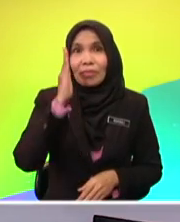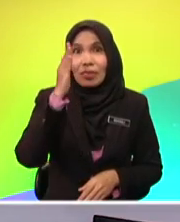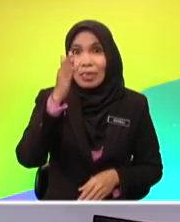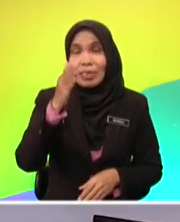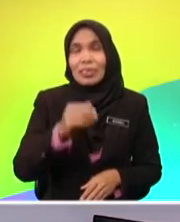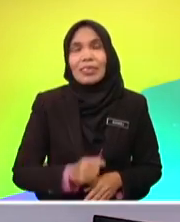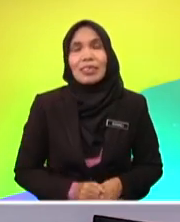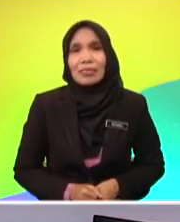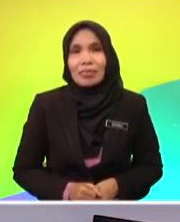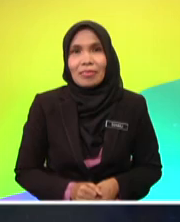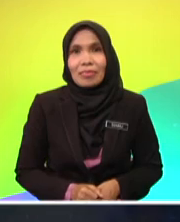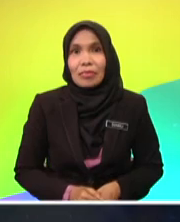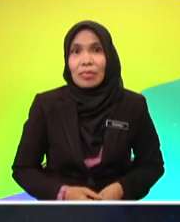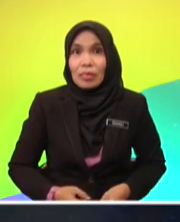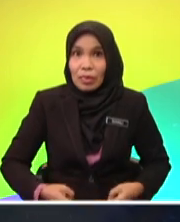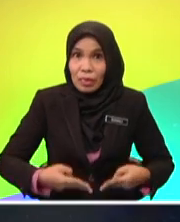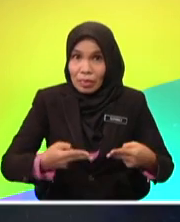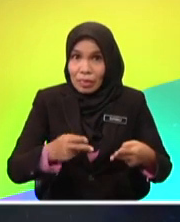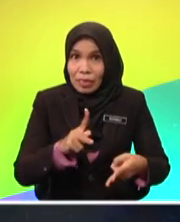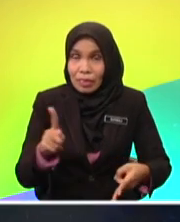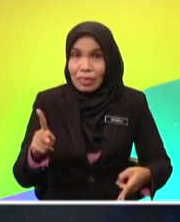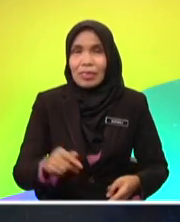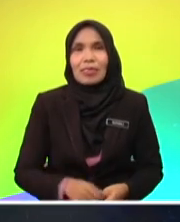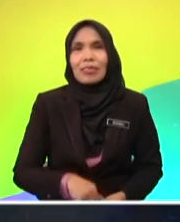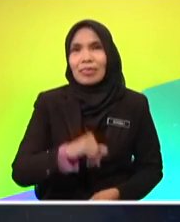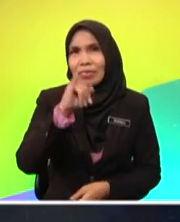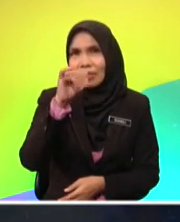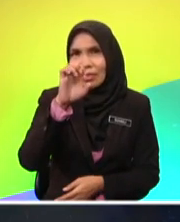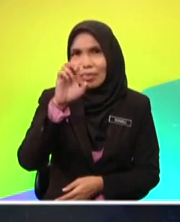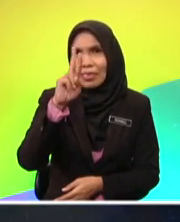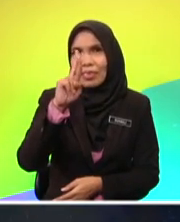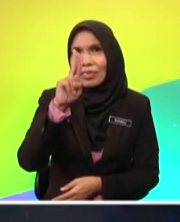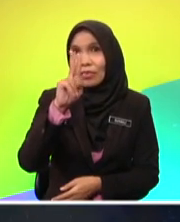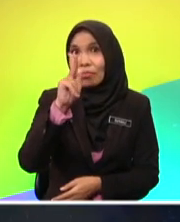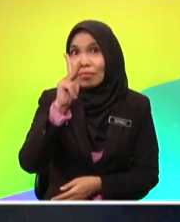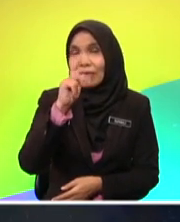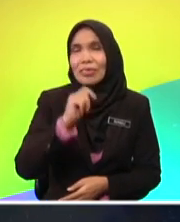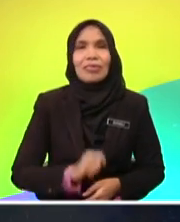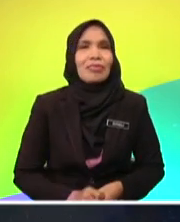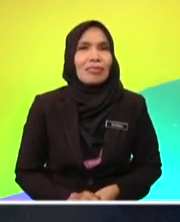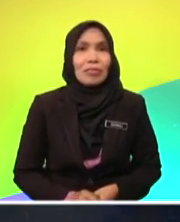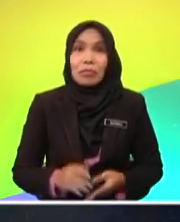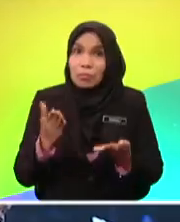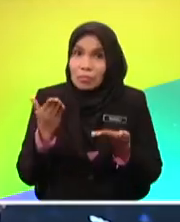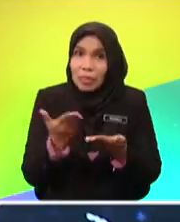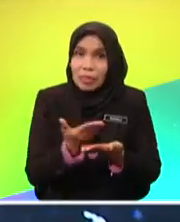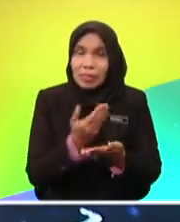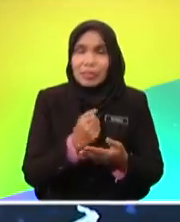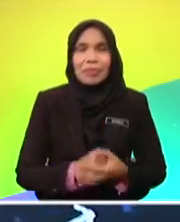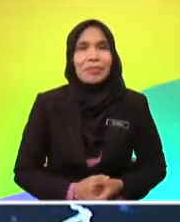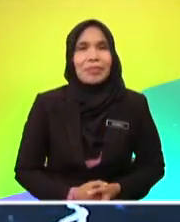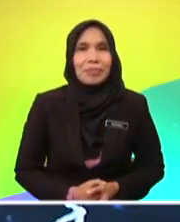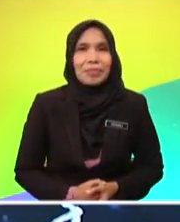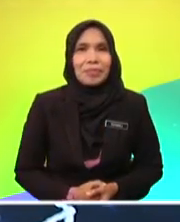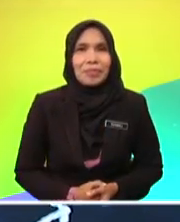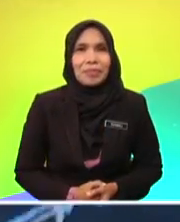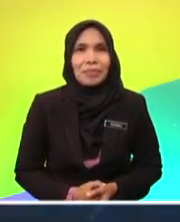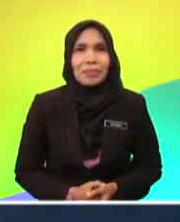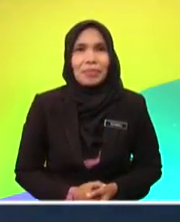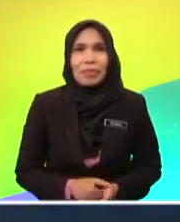asam boy. Betul ke cikgu? Betul. Saya akan buat sehabis baik. Jadi okay, pokok mangga ni kalau tengok dari